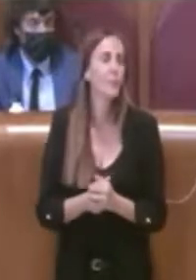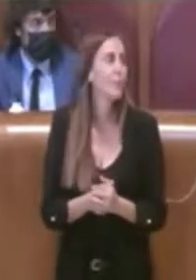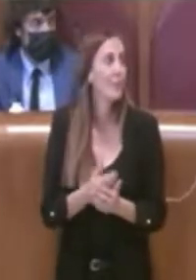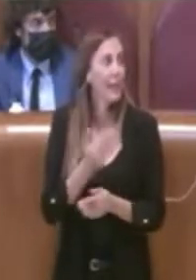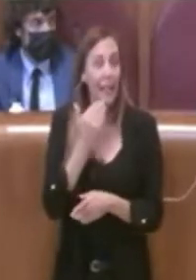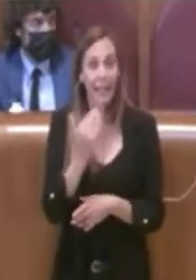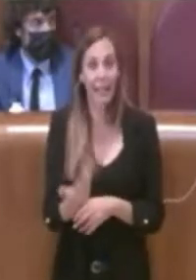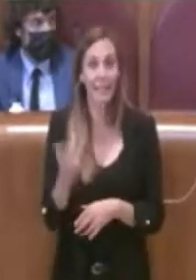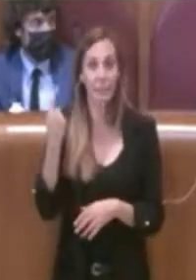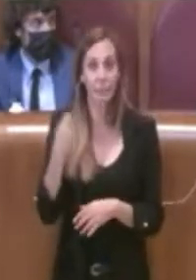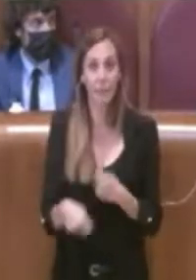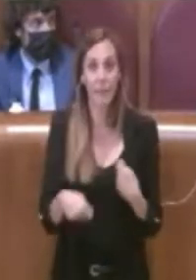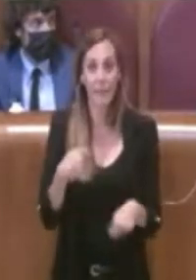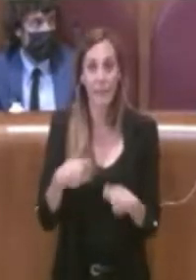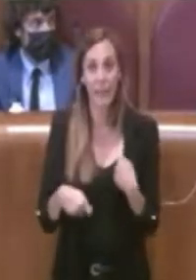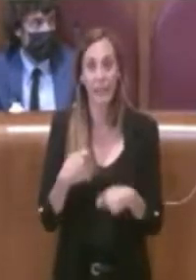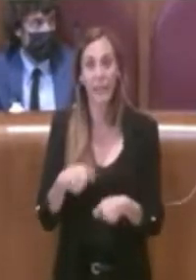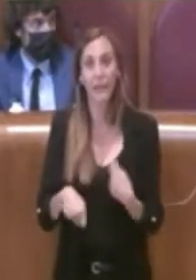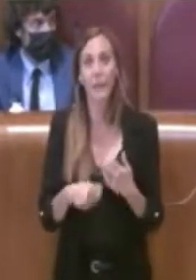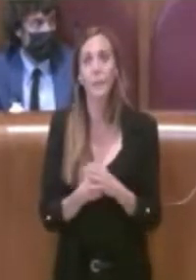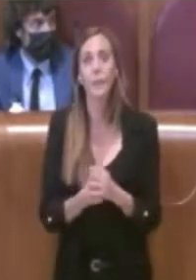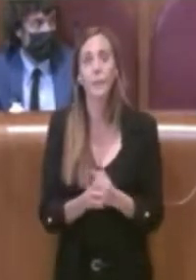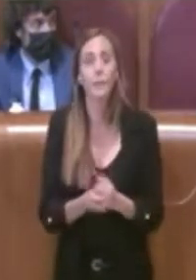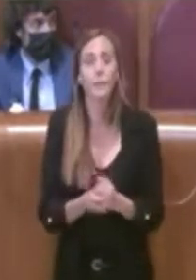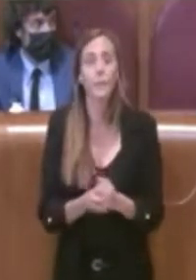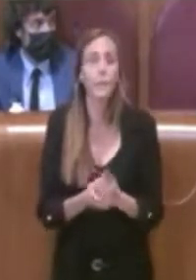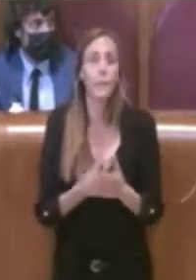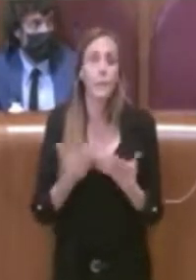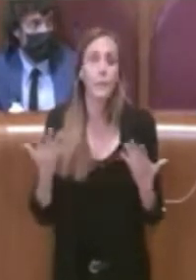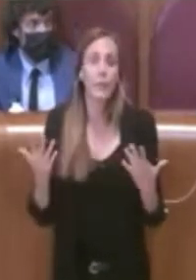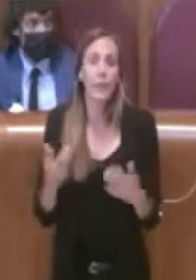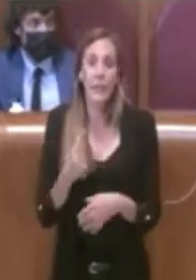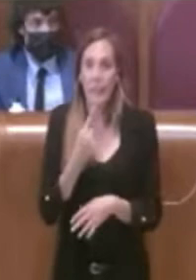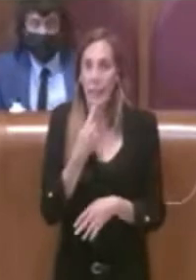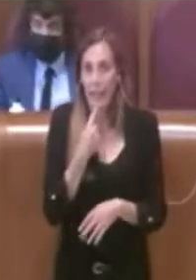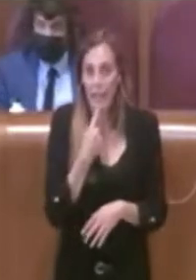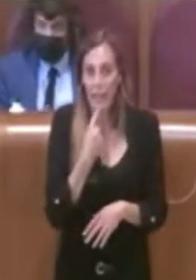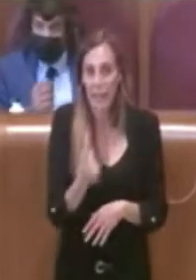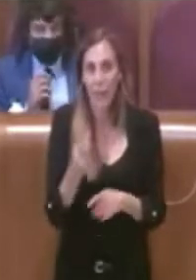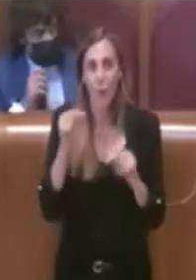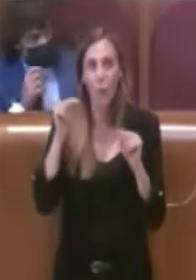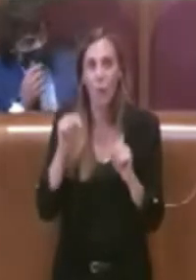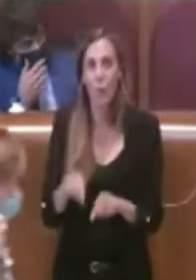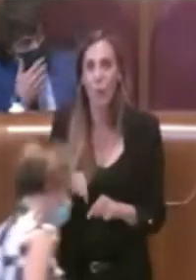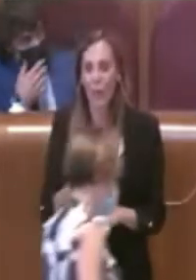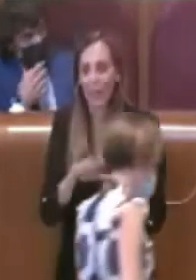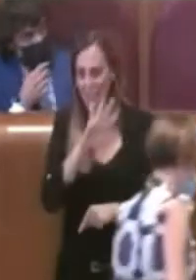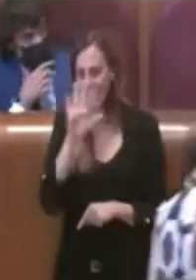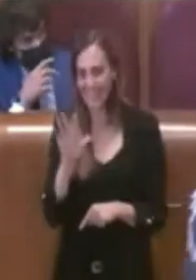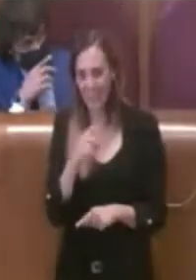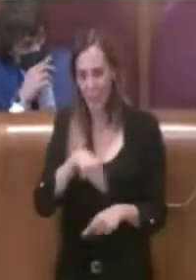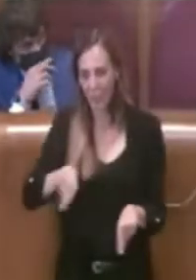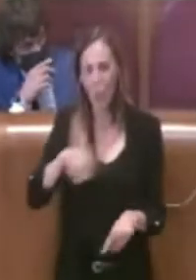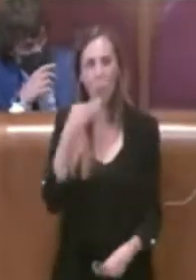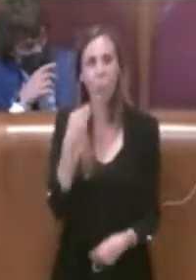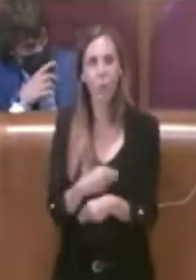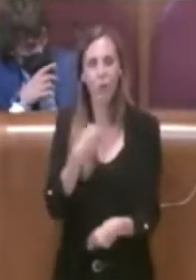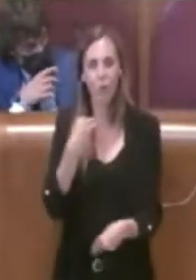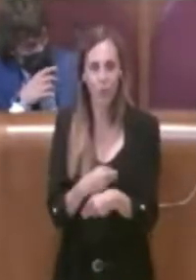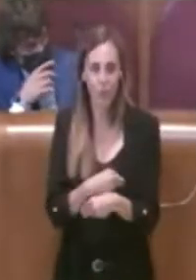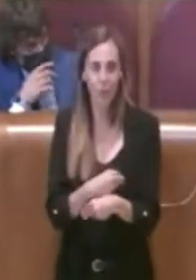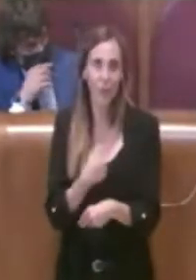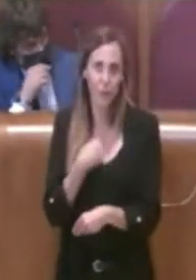grazie presidente allora si è parlato che qui si sfiora il ridicolo io penso che qualcuno